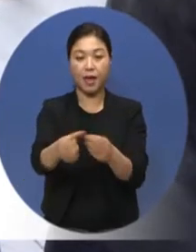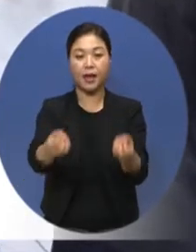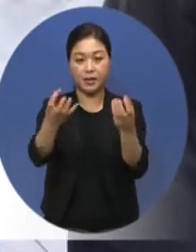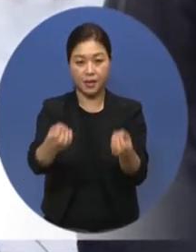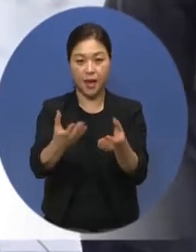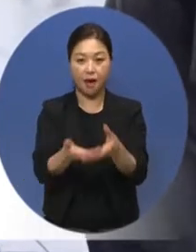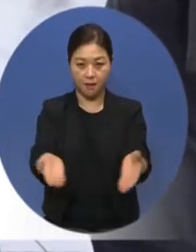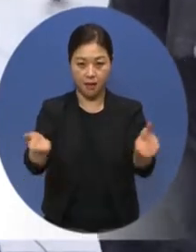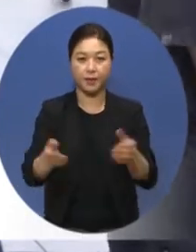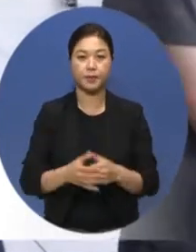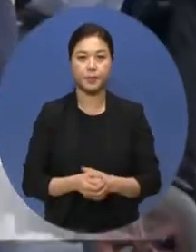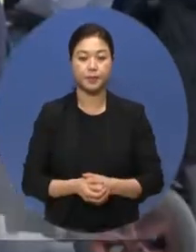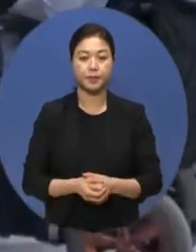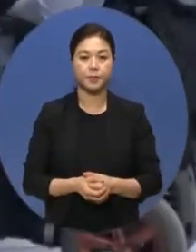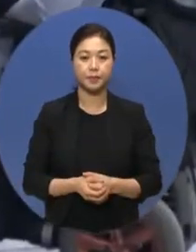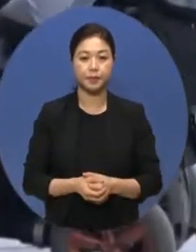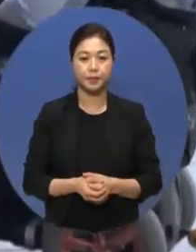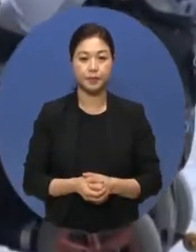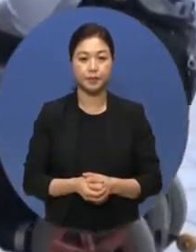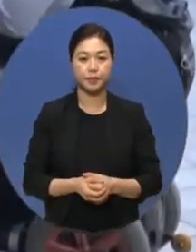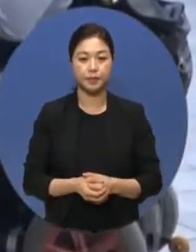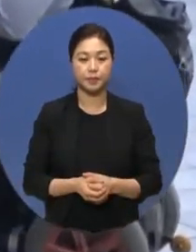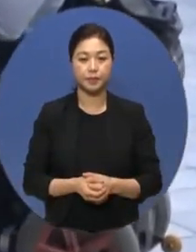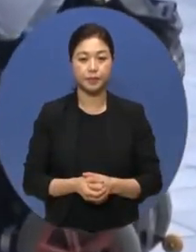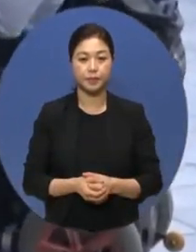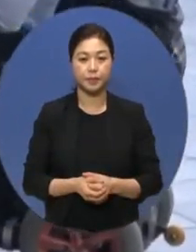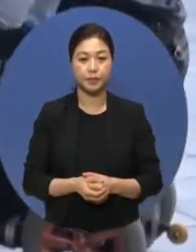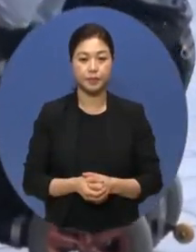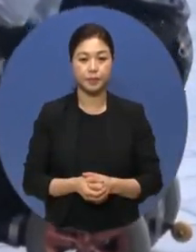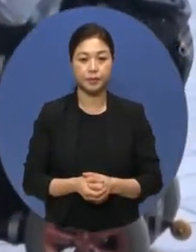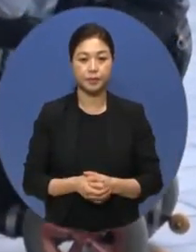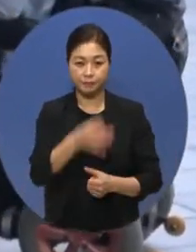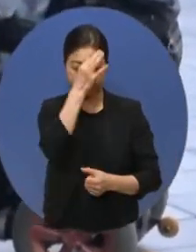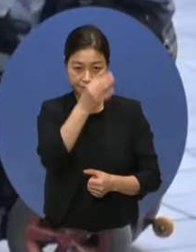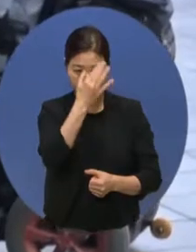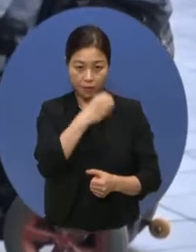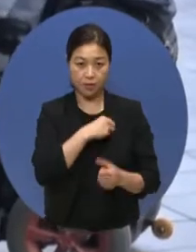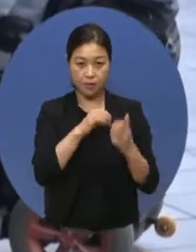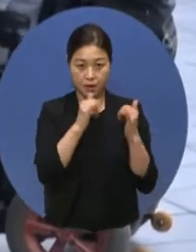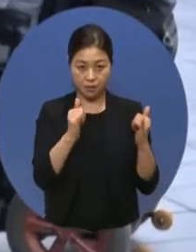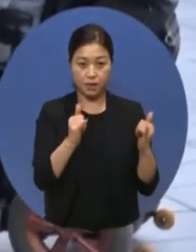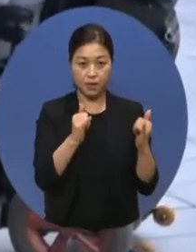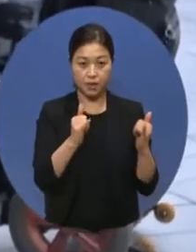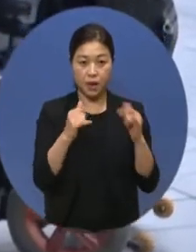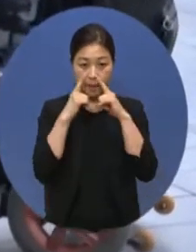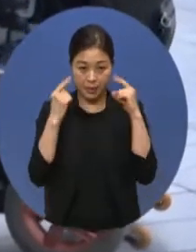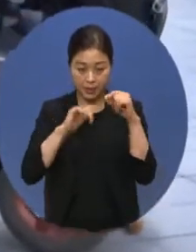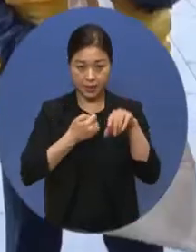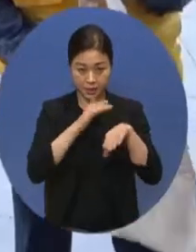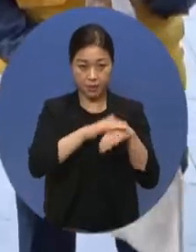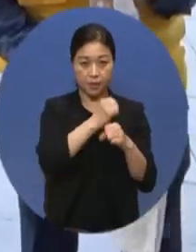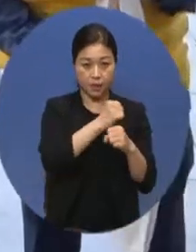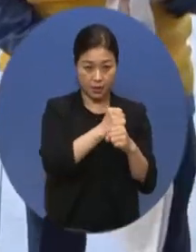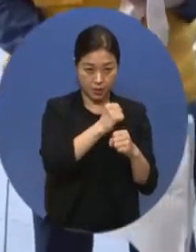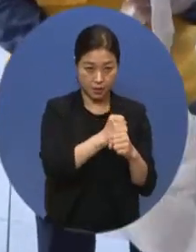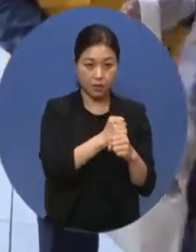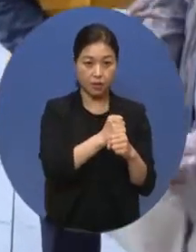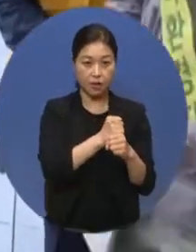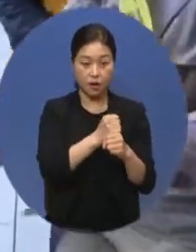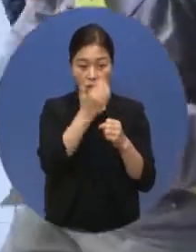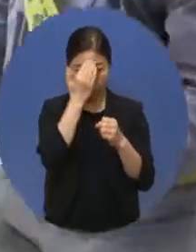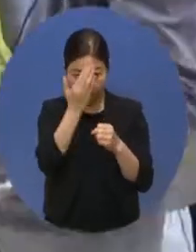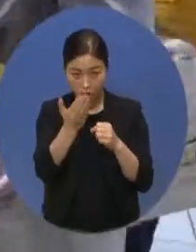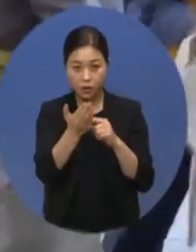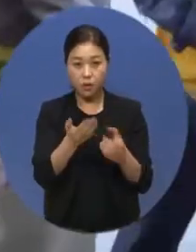행사를 갖게 되었습니다. 재능 있는 회원들이 한데 모여 직접 마스크를 제작해 무료로